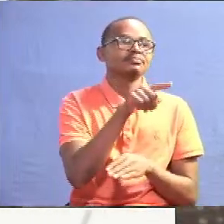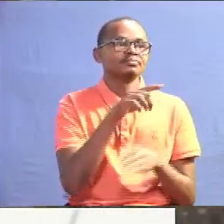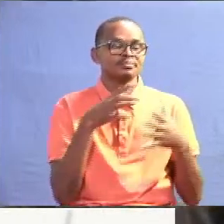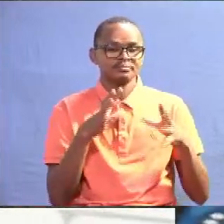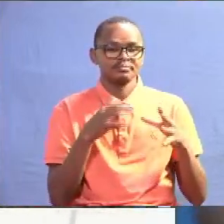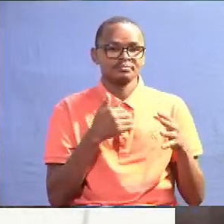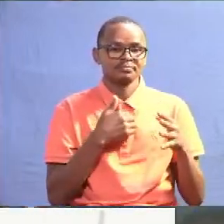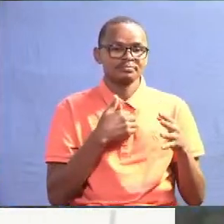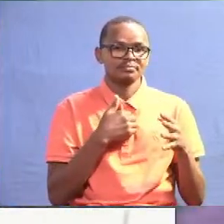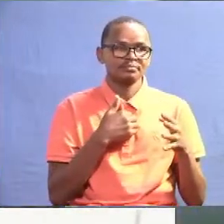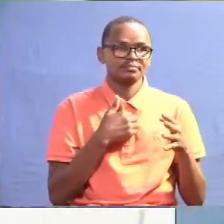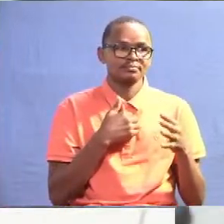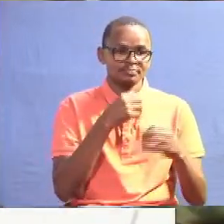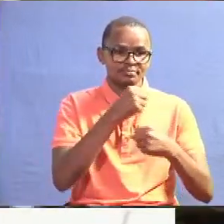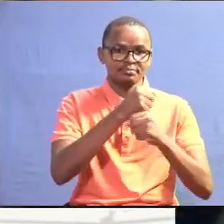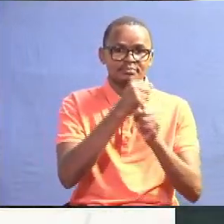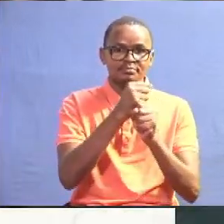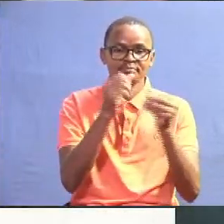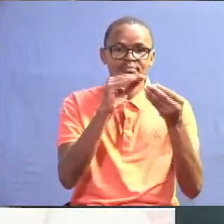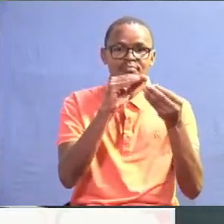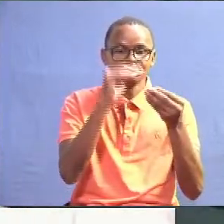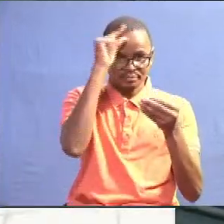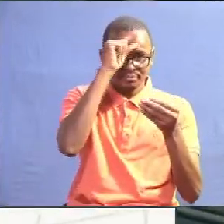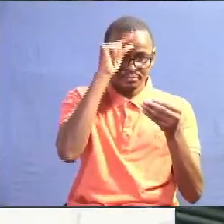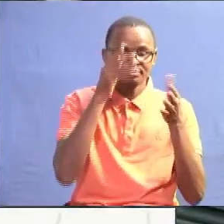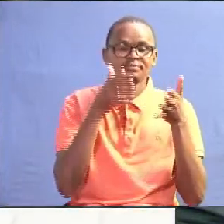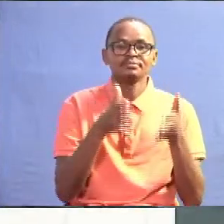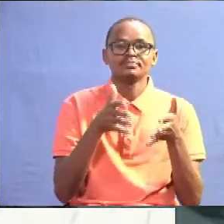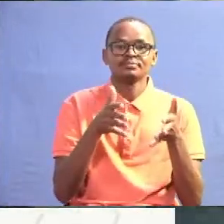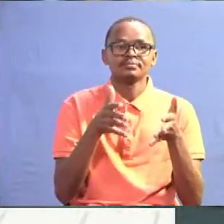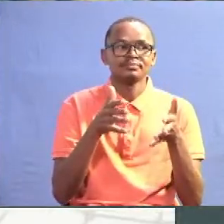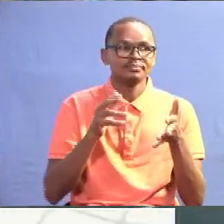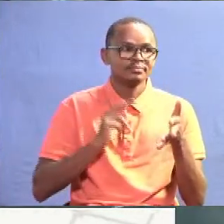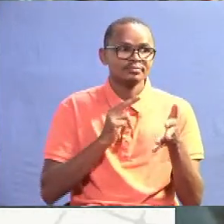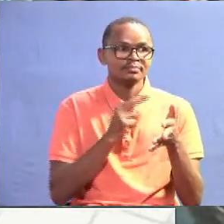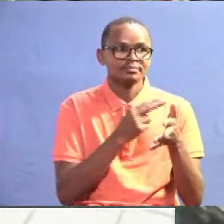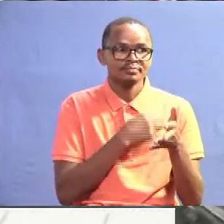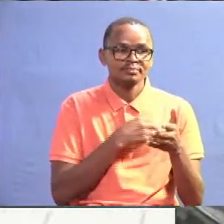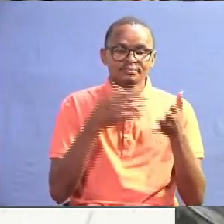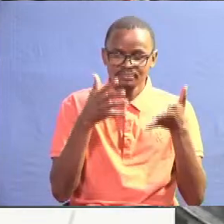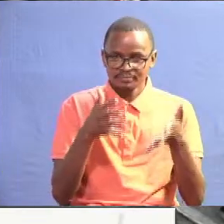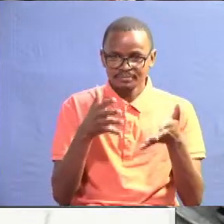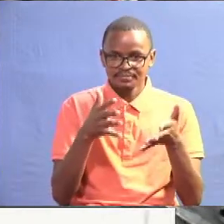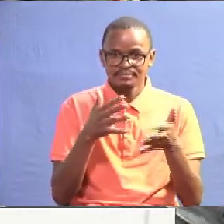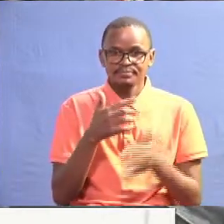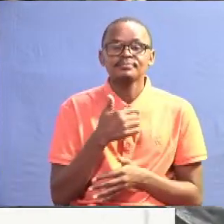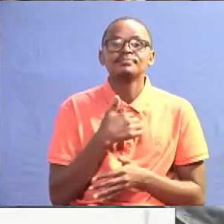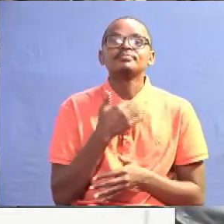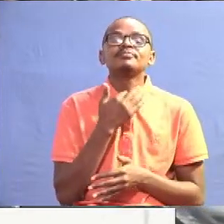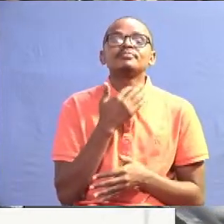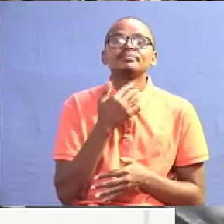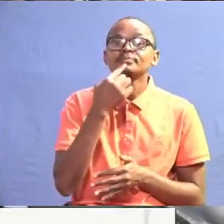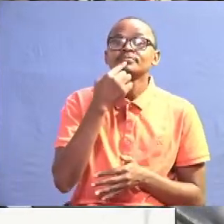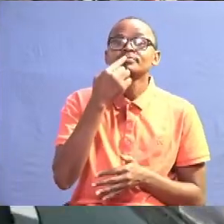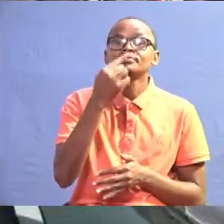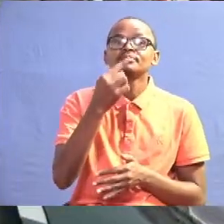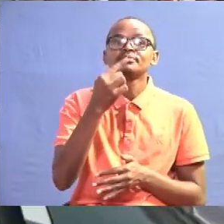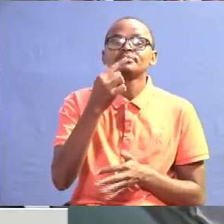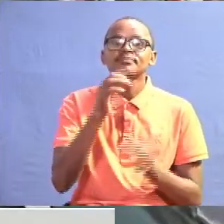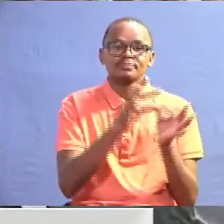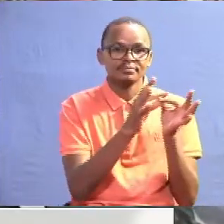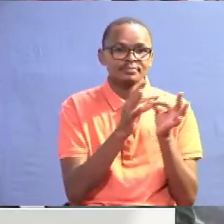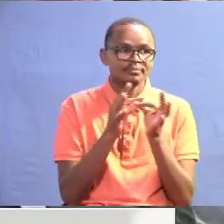hao ndio wataunda serikali. Serikali ni hii, na sisi tutakuwa hapa na mimi nataka niwaambie